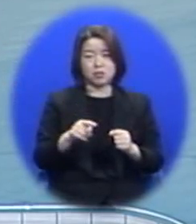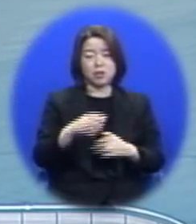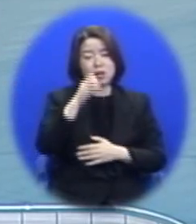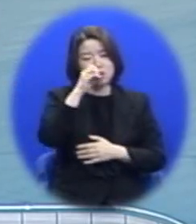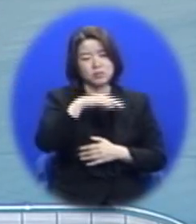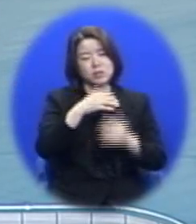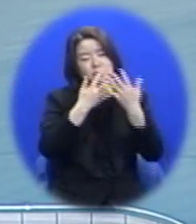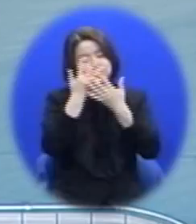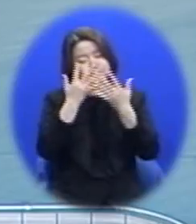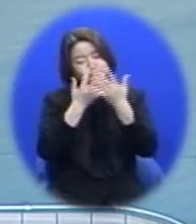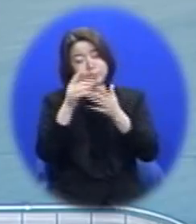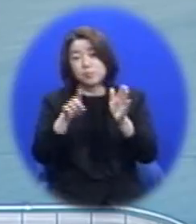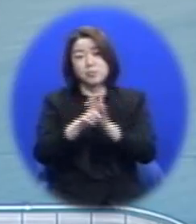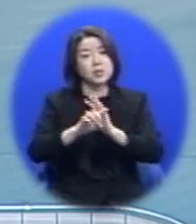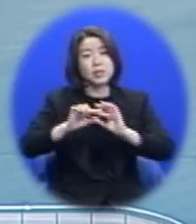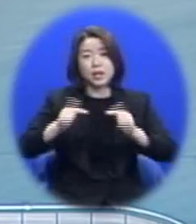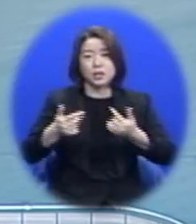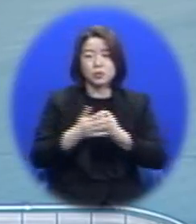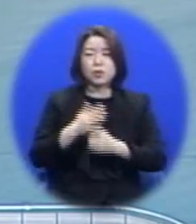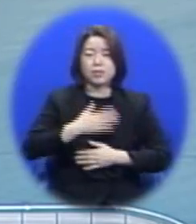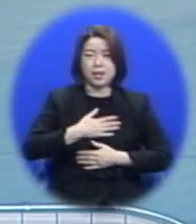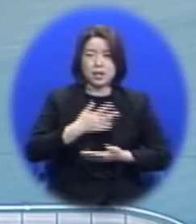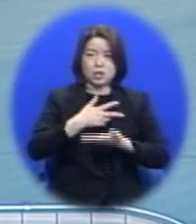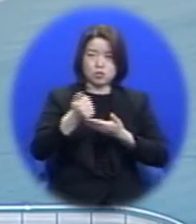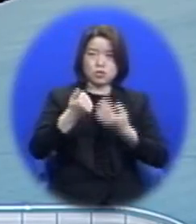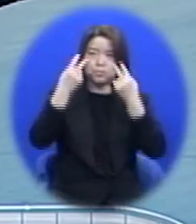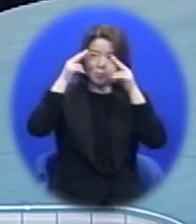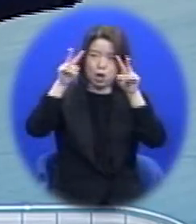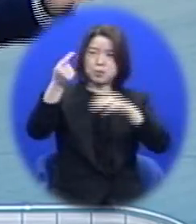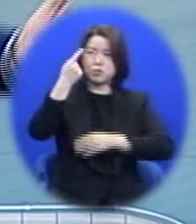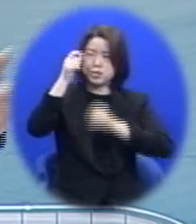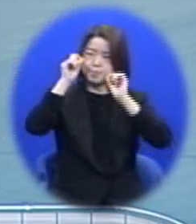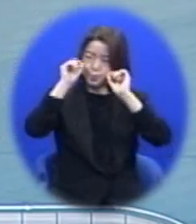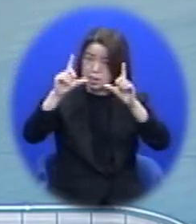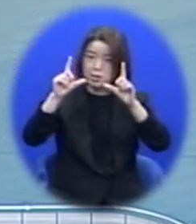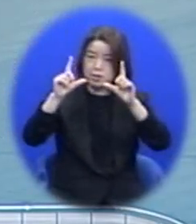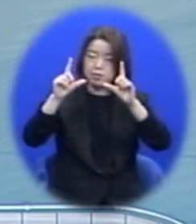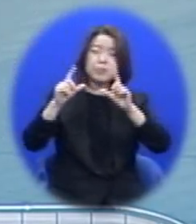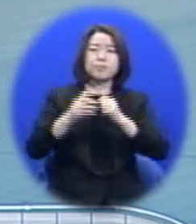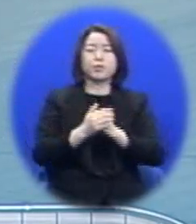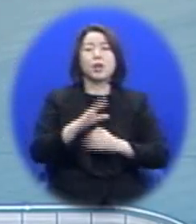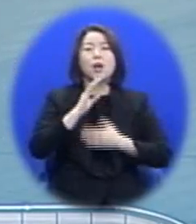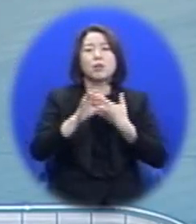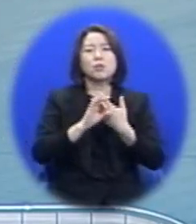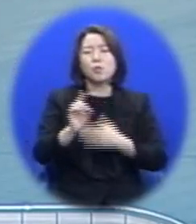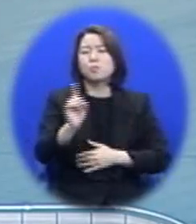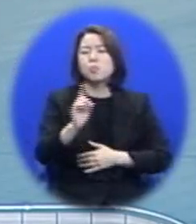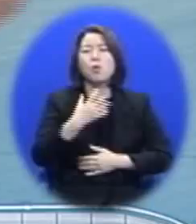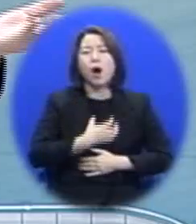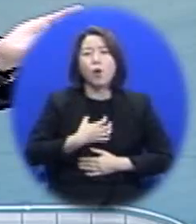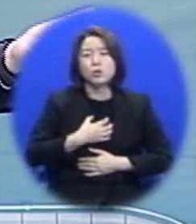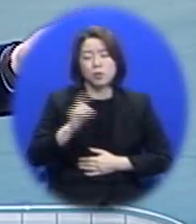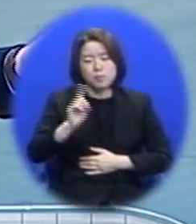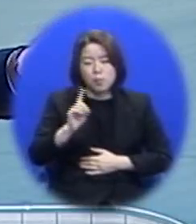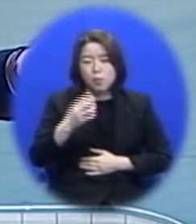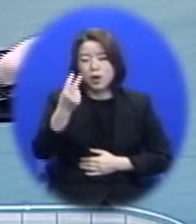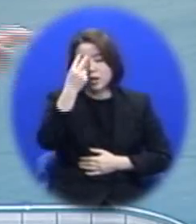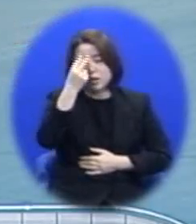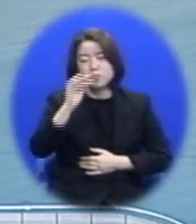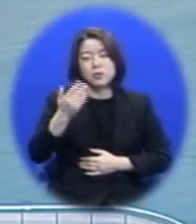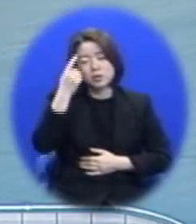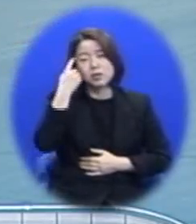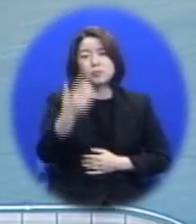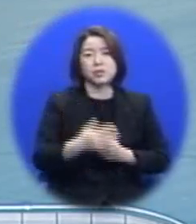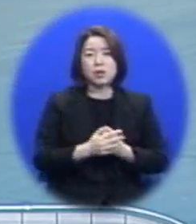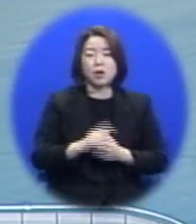막연하게 믿는 정도가 아니고 내가 주를 바라보는 눈이 뜨이는 것. 그러면 뭐가 걱정이고 뭐가 염려가 돼요?